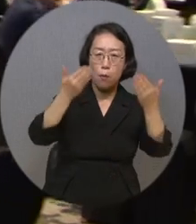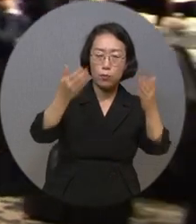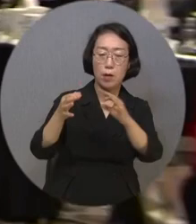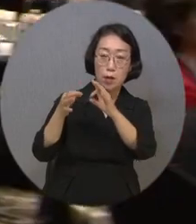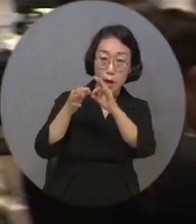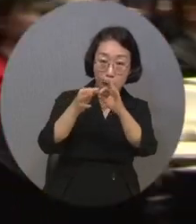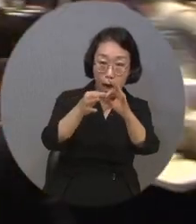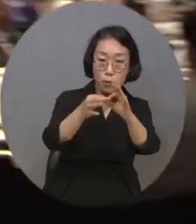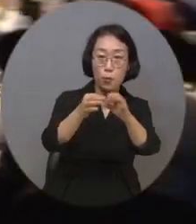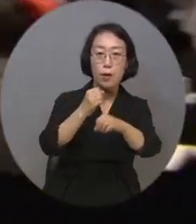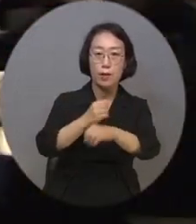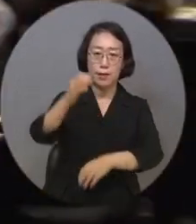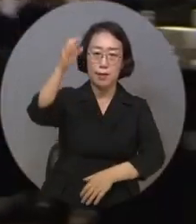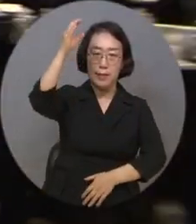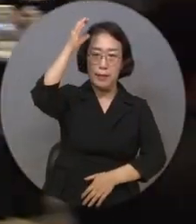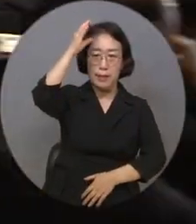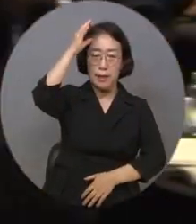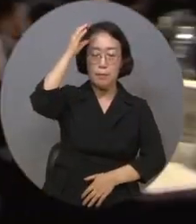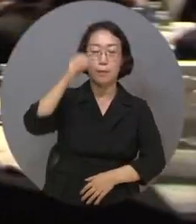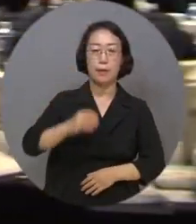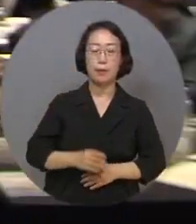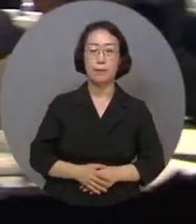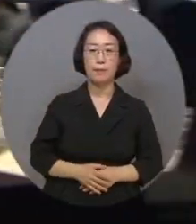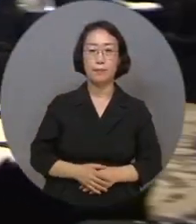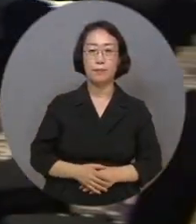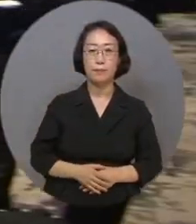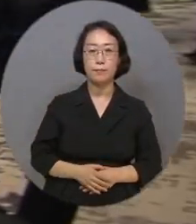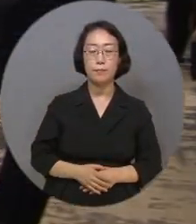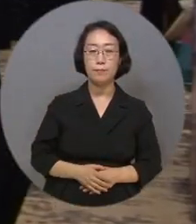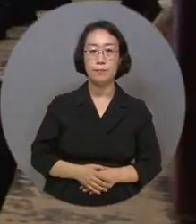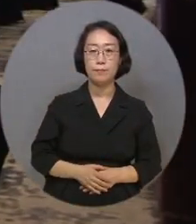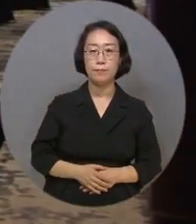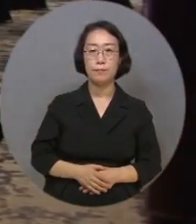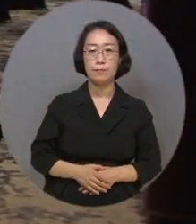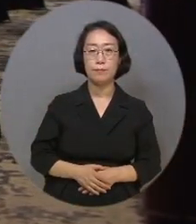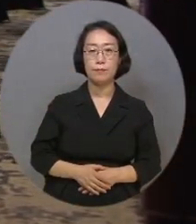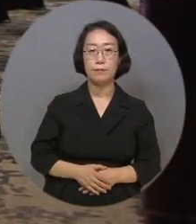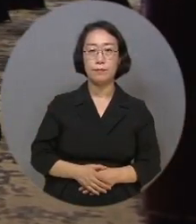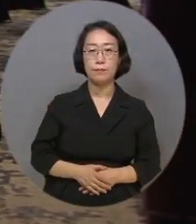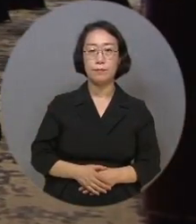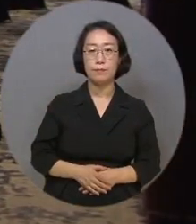이어질 수 있기를 기대해봅니다. 복지TV 뉴스 황병영입니다.